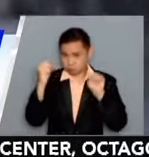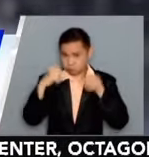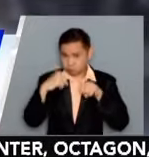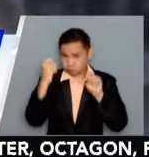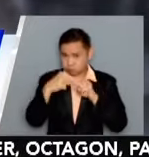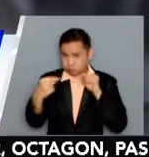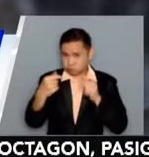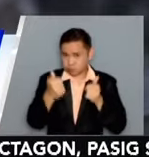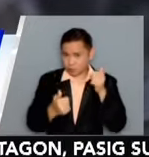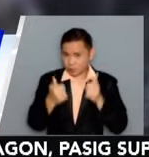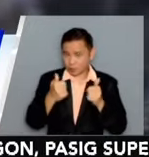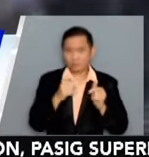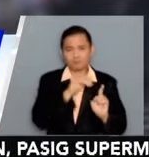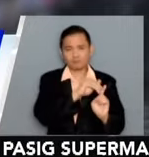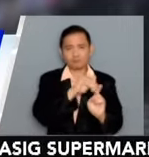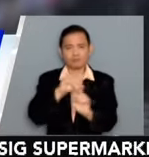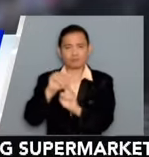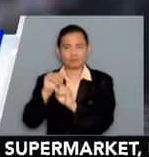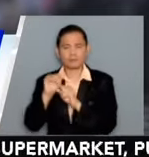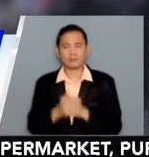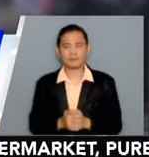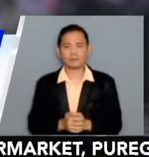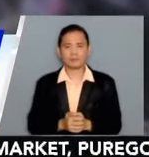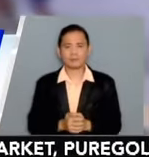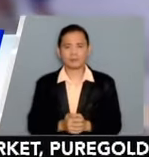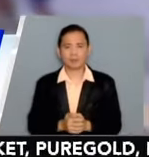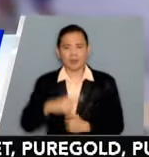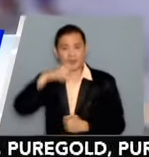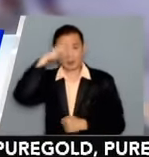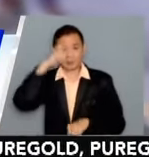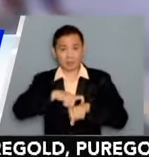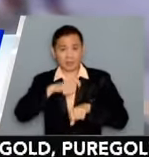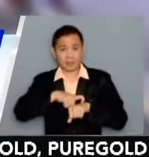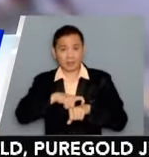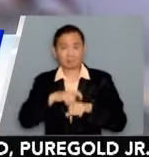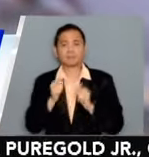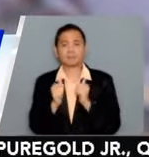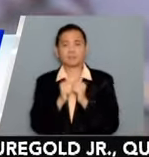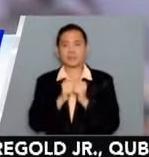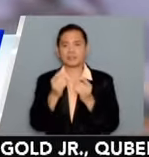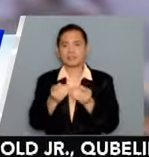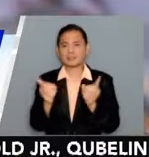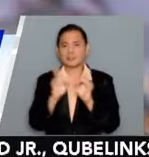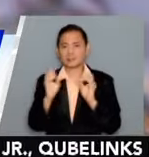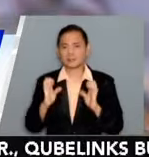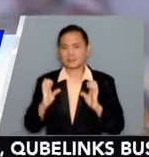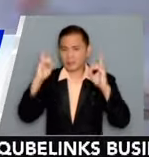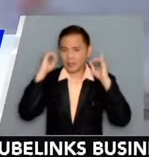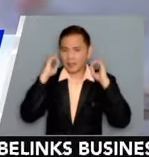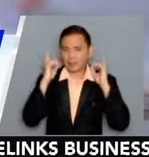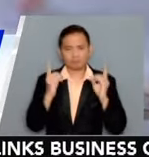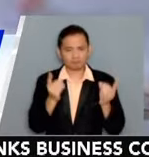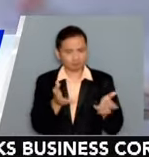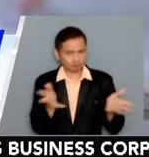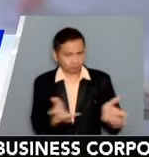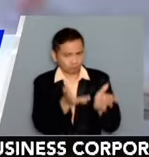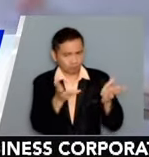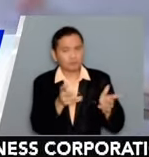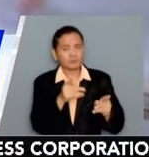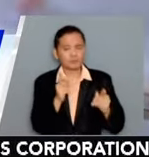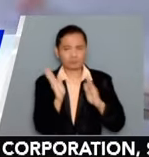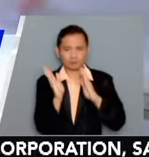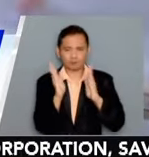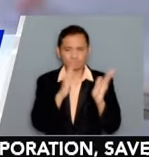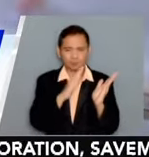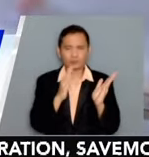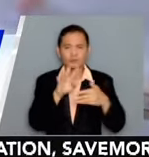Dahil panahon na ng tag-init, minungkahi ng Department of Education sa mga paaralan na i-adjust ang oras ng pasok. Halimbawa sa Maynila, mula